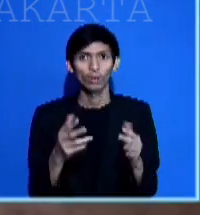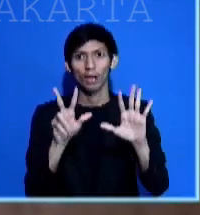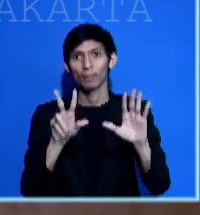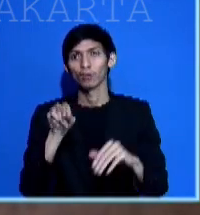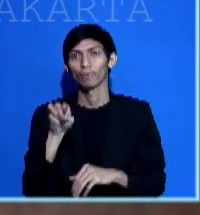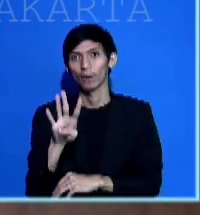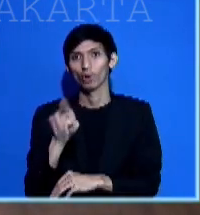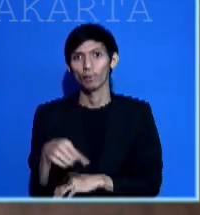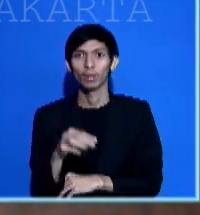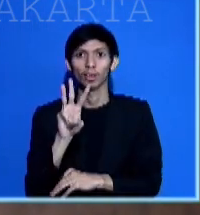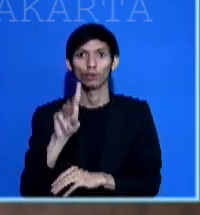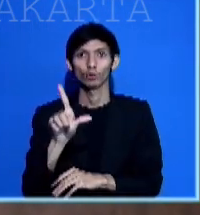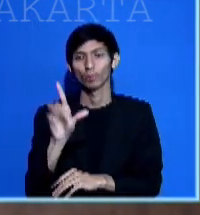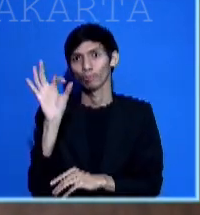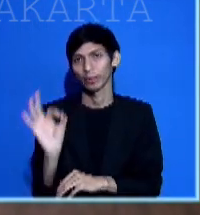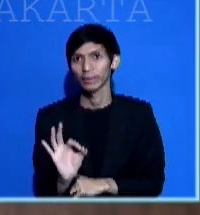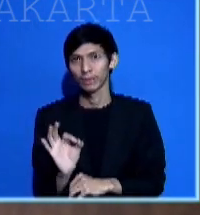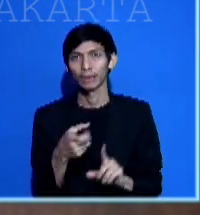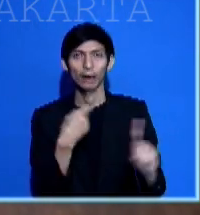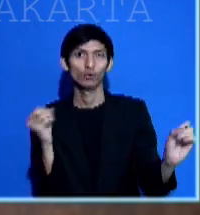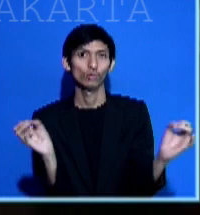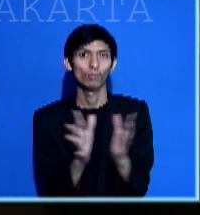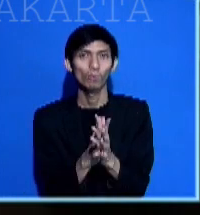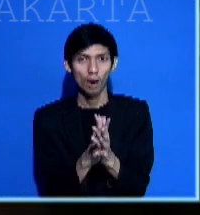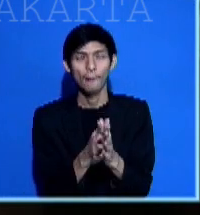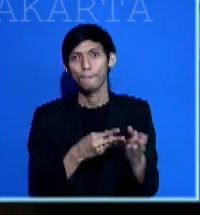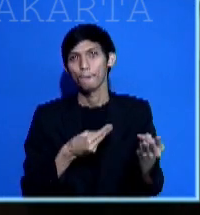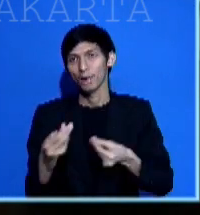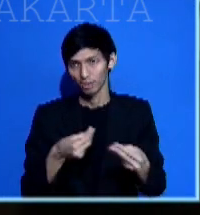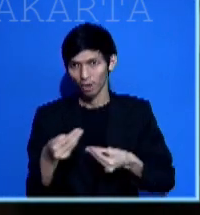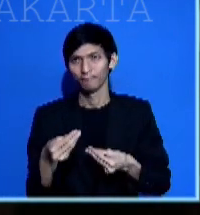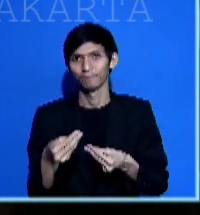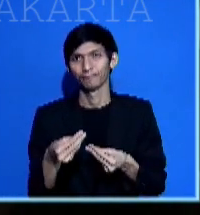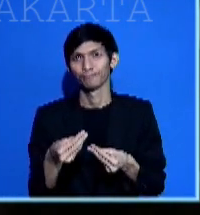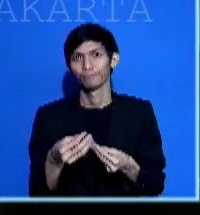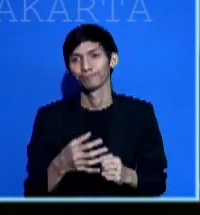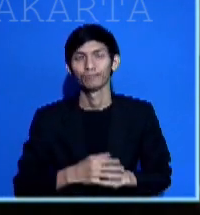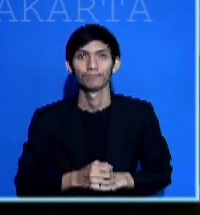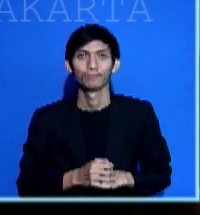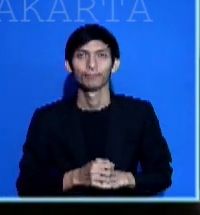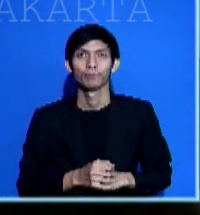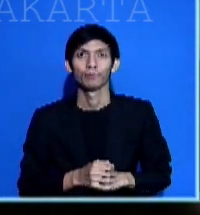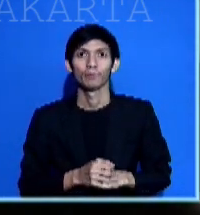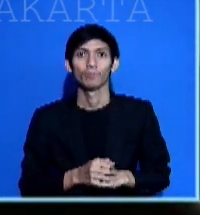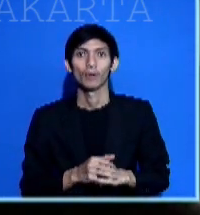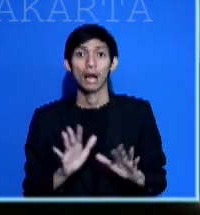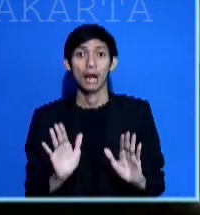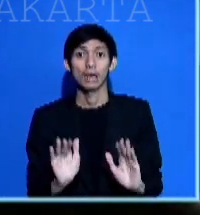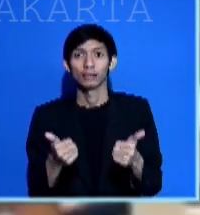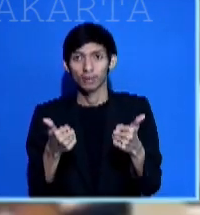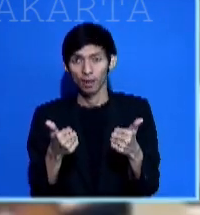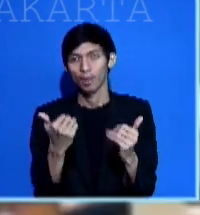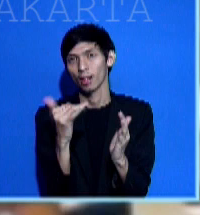94,87% dari total belanja yang ditetapkan Pemda DIY sebesar 6 triliun sedangkan hasil evaluasi terkait